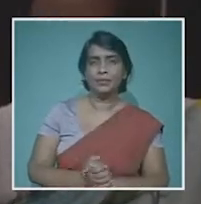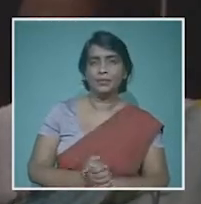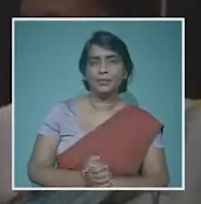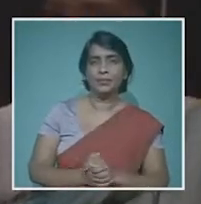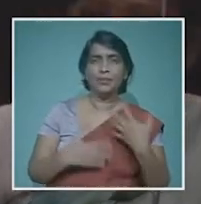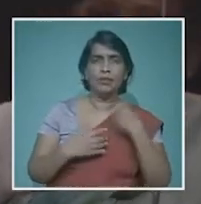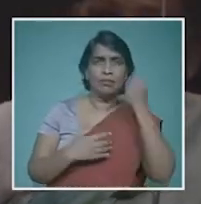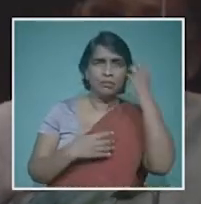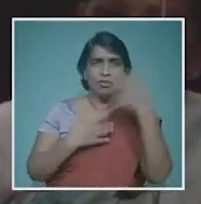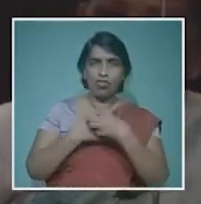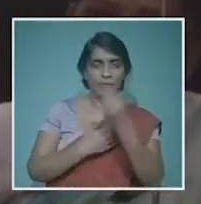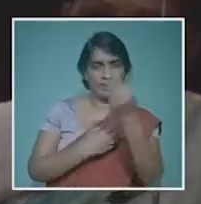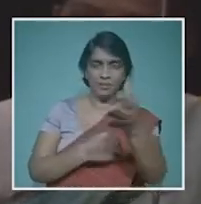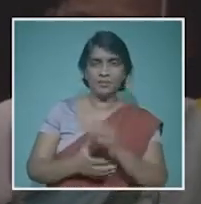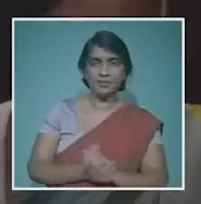කොපියක් දෙන්න ඔබතුමාට